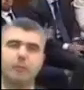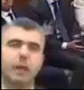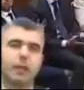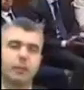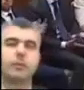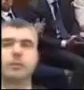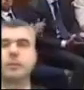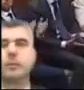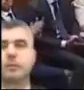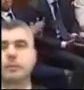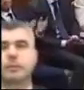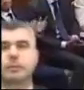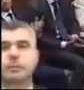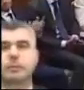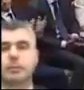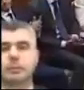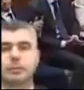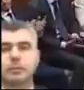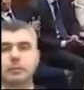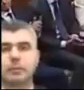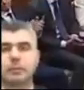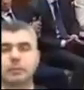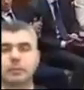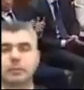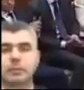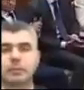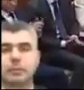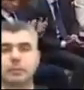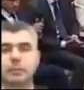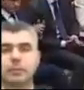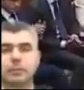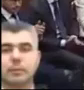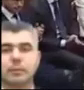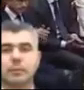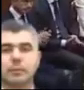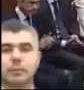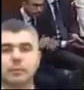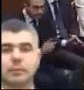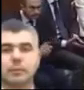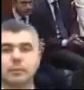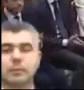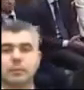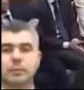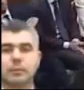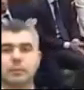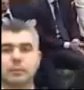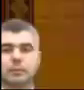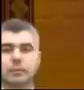فرنسا العاهل المغربي محمد السادس، وهو وافق على ذلك.